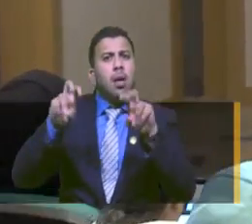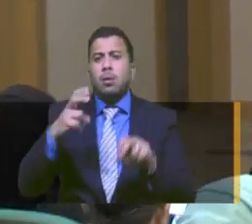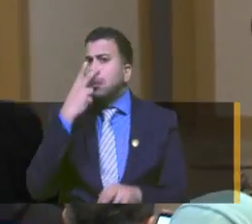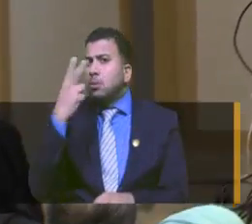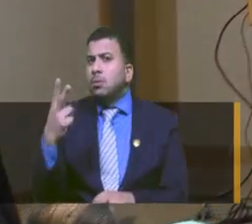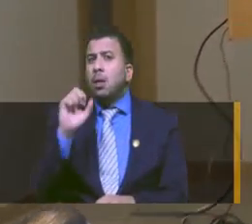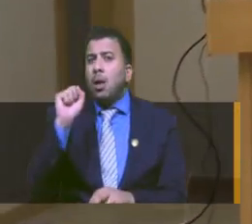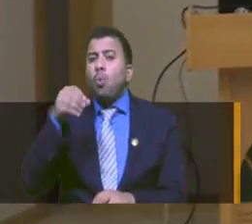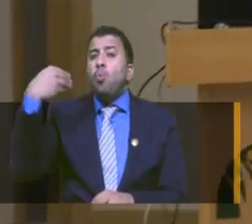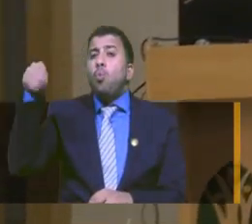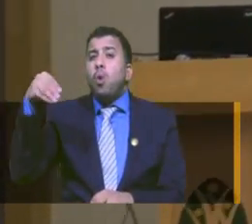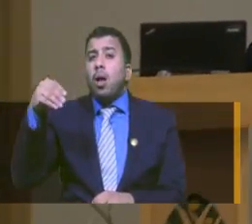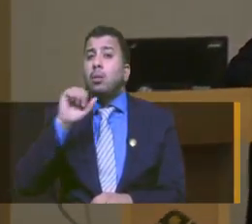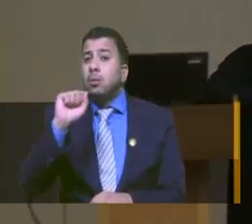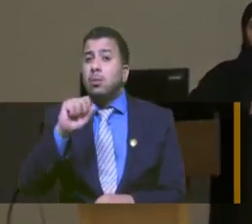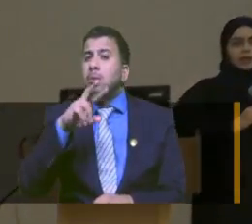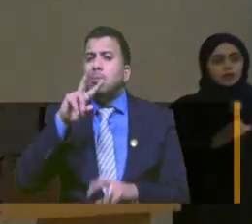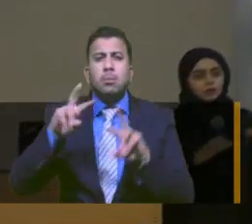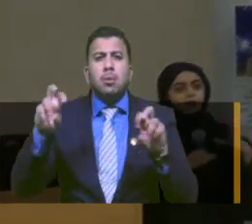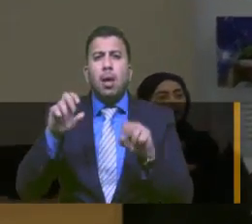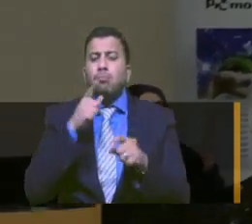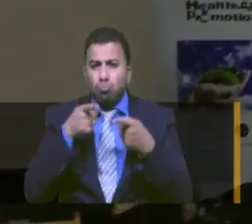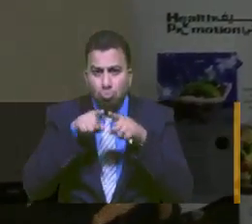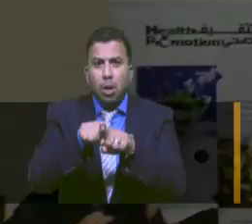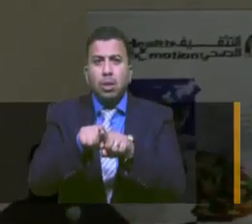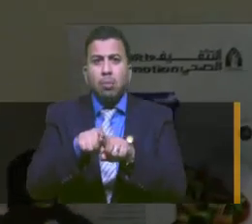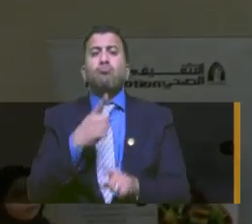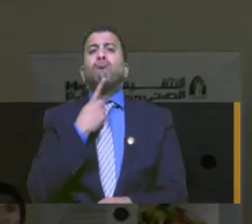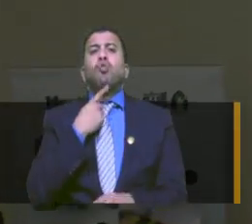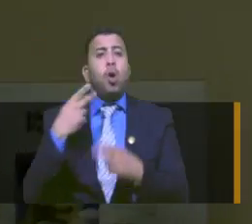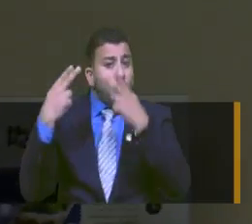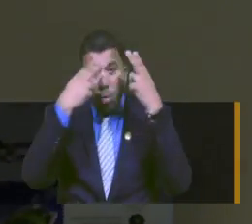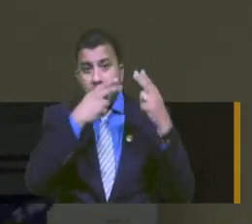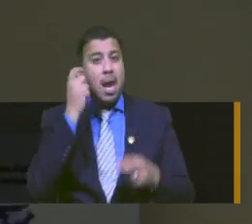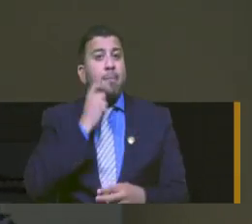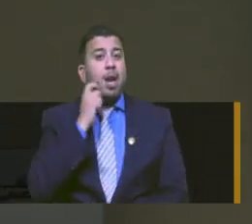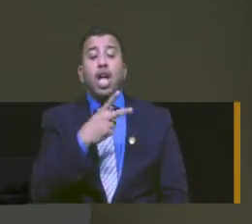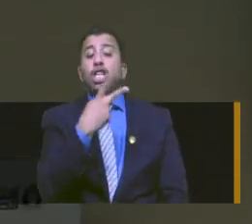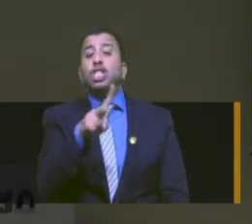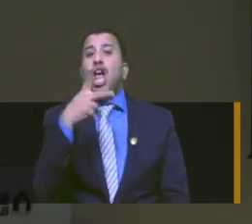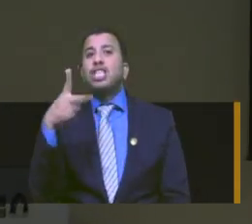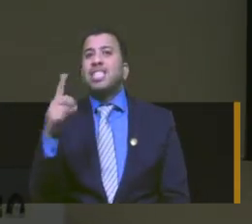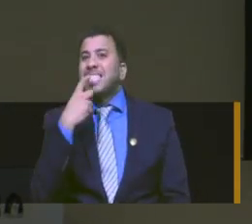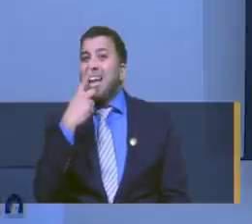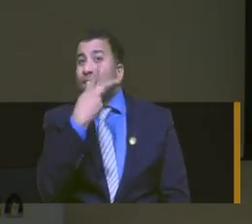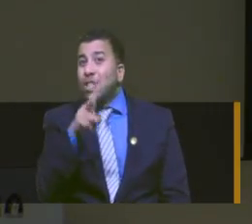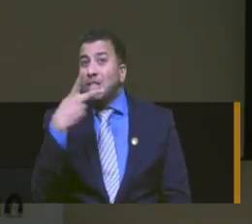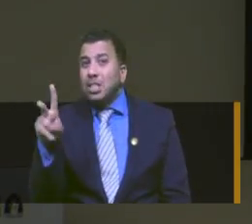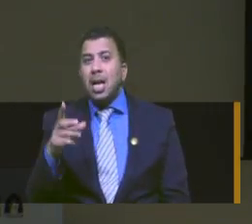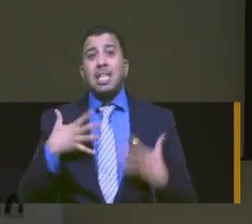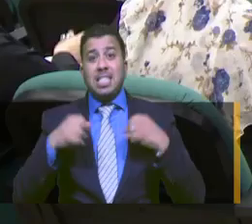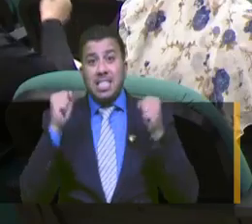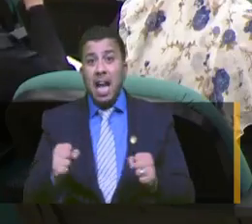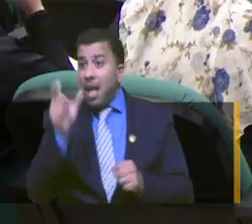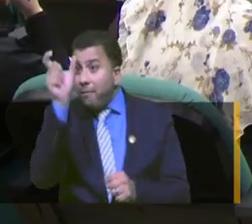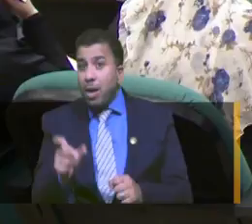والاستبيان المرافق لها. هذه الدراسة جاءت تماشيا مع متطلبات رؤية الإمارات 2020 لتعزيز